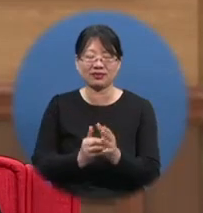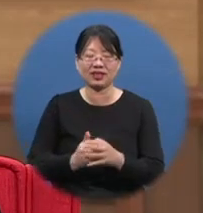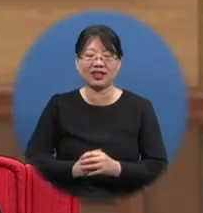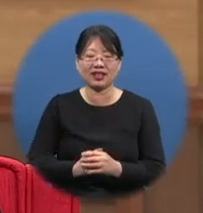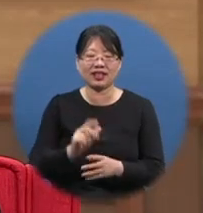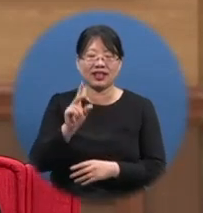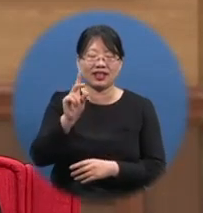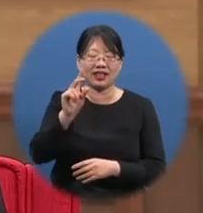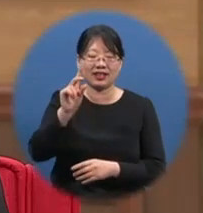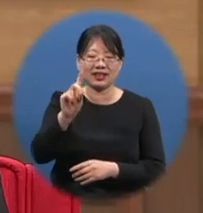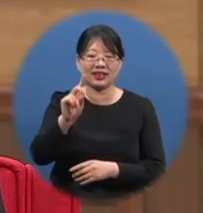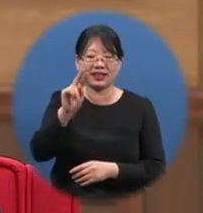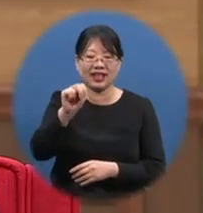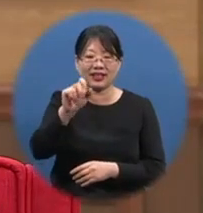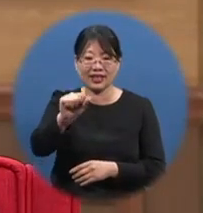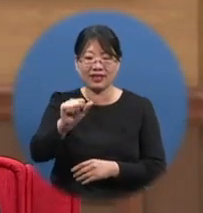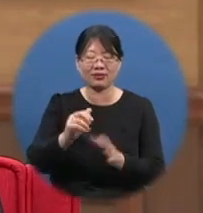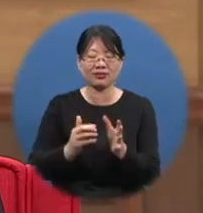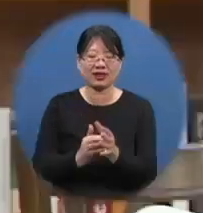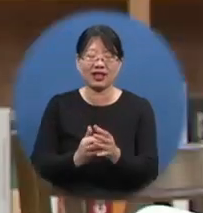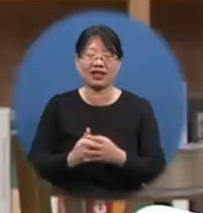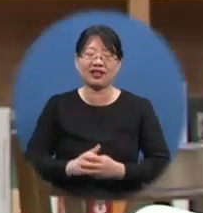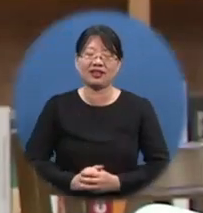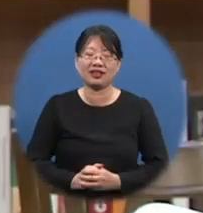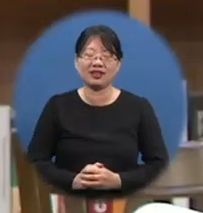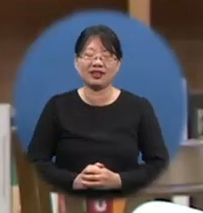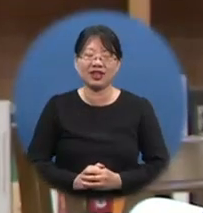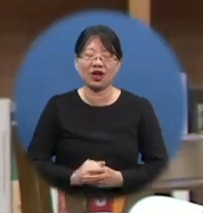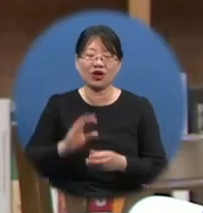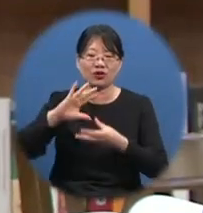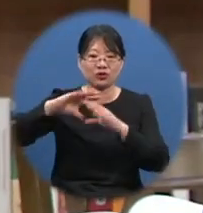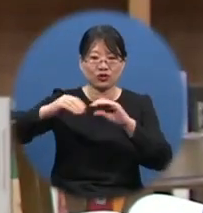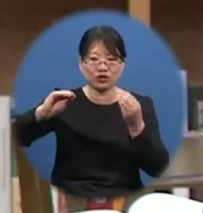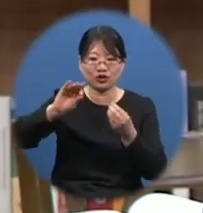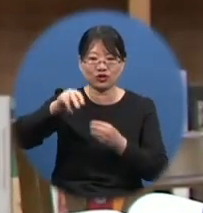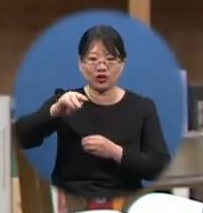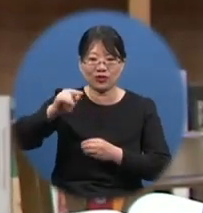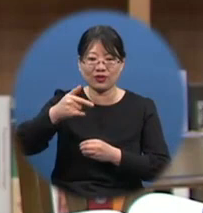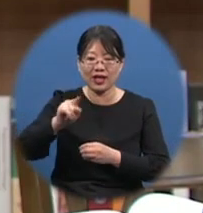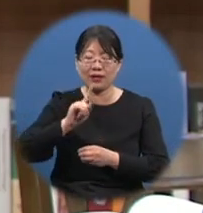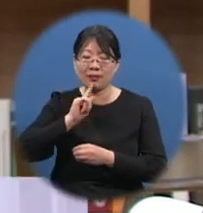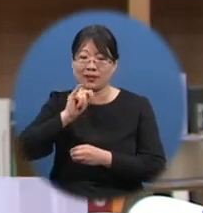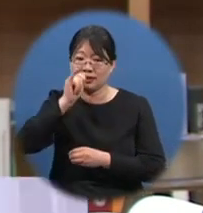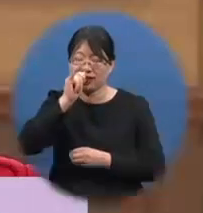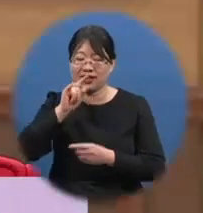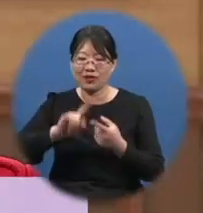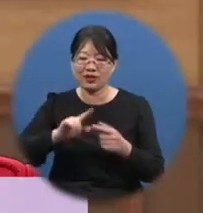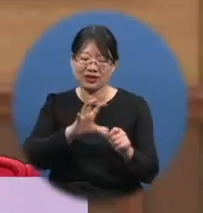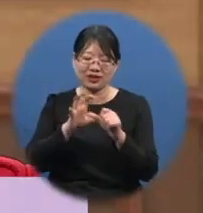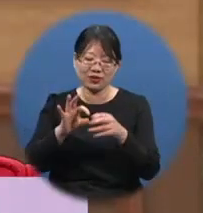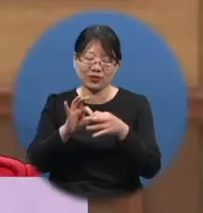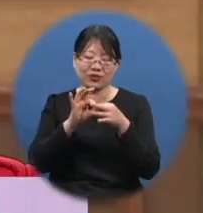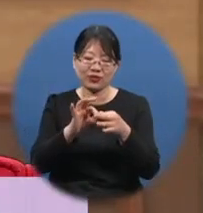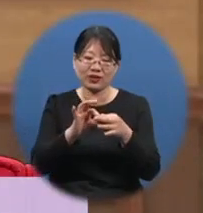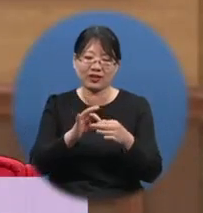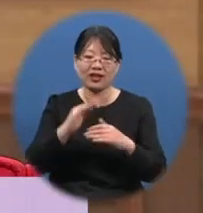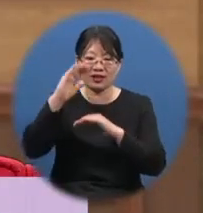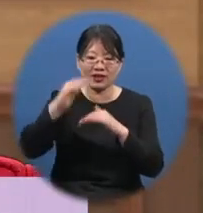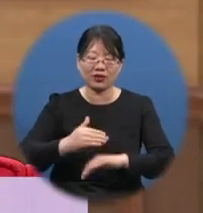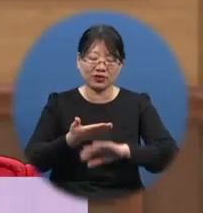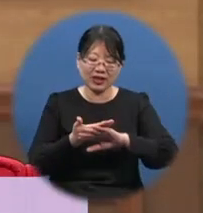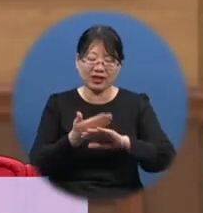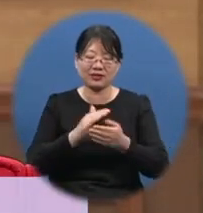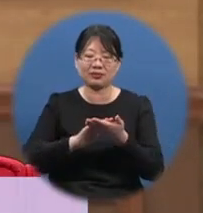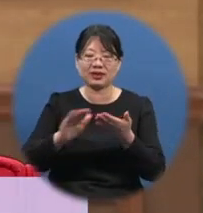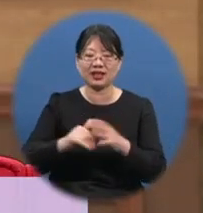DNA? DNA. 우리가 흔히 이제 DNA, DNA 그러는데. 유전자 이런 거. 그렇습니다. 근데 거기 인용을 해서 내용은